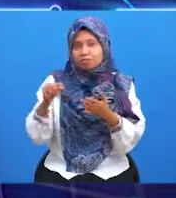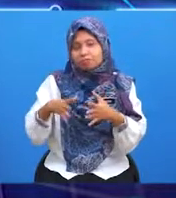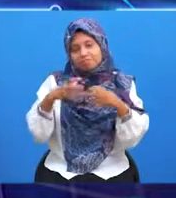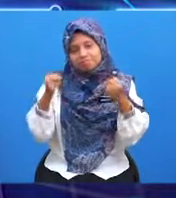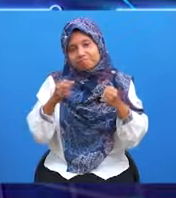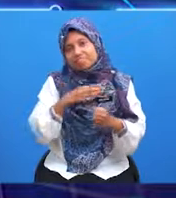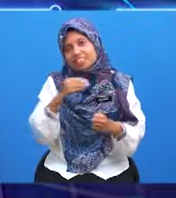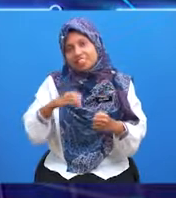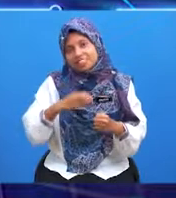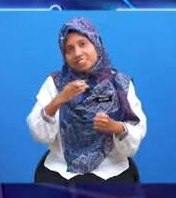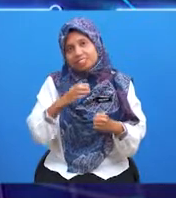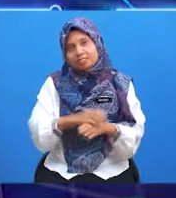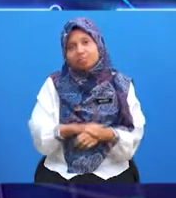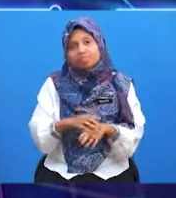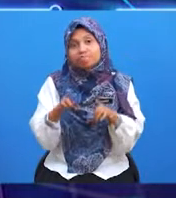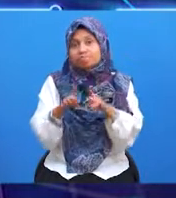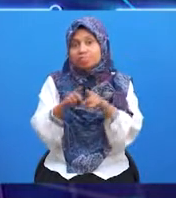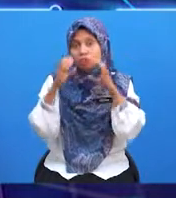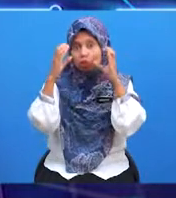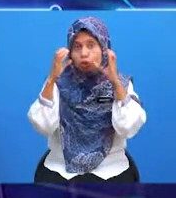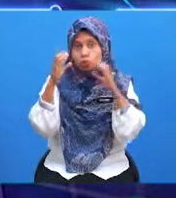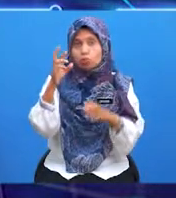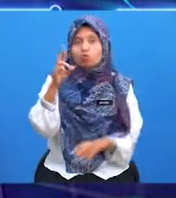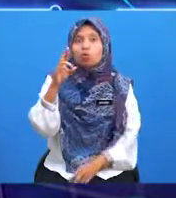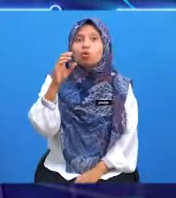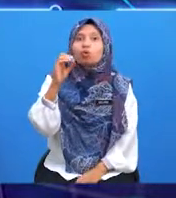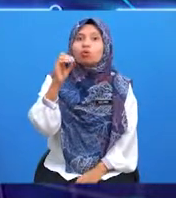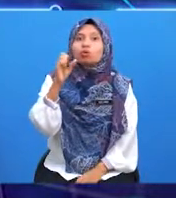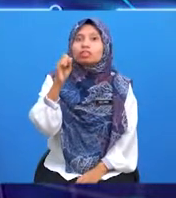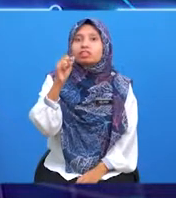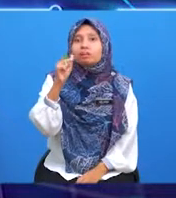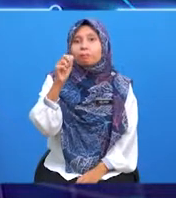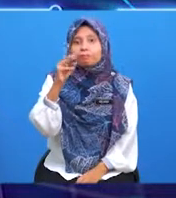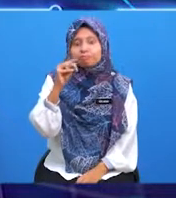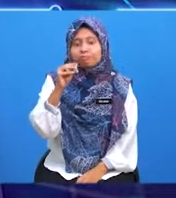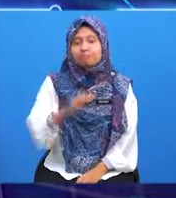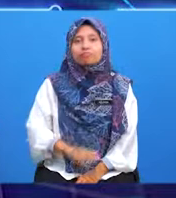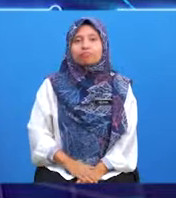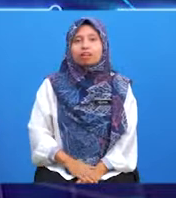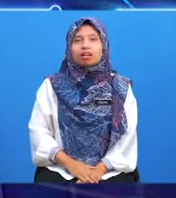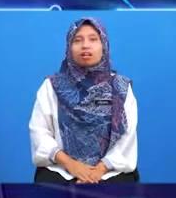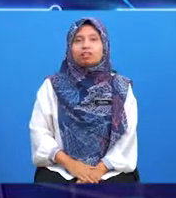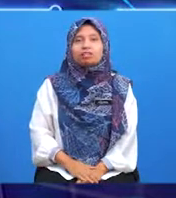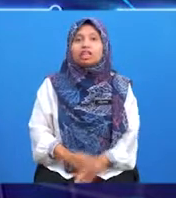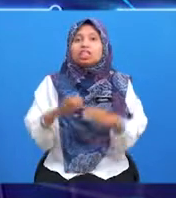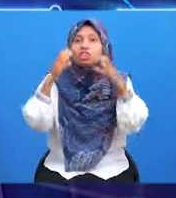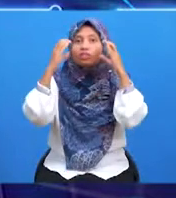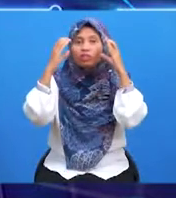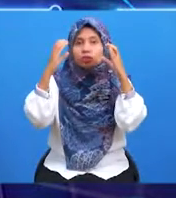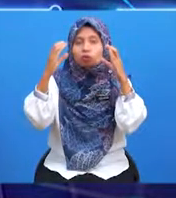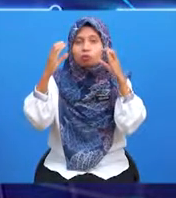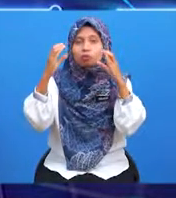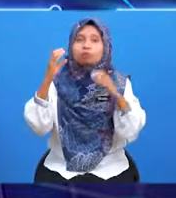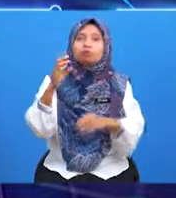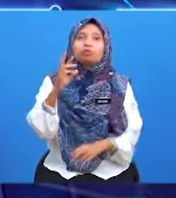dan ceria. Bersama saya, Cikgu Rosam Falti Zulti binti Samiran atau kenali saya dengan